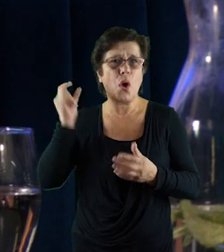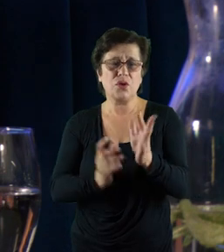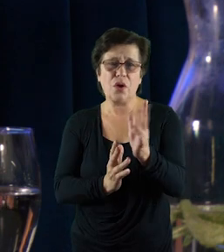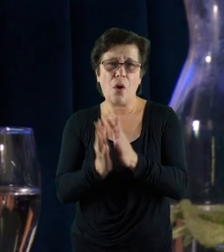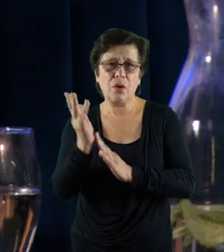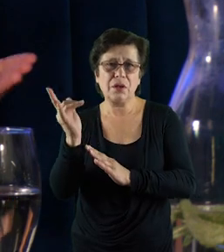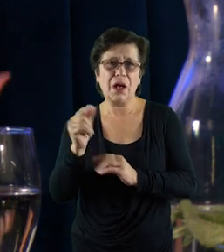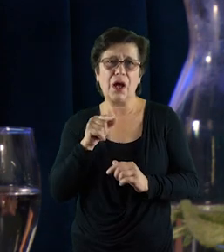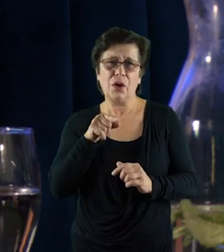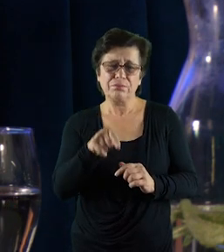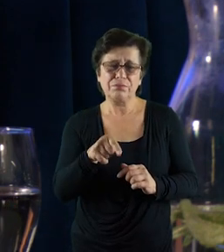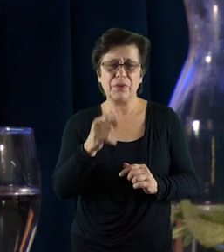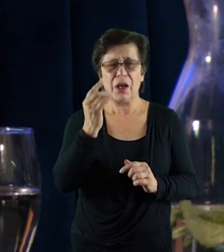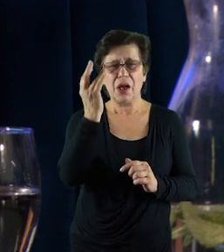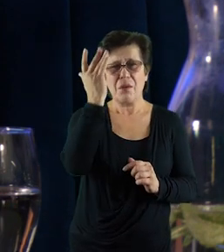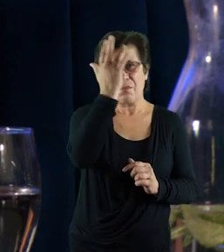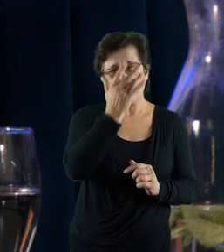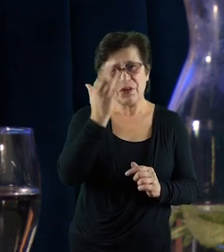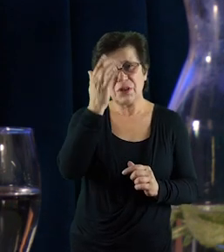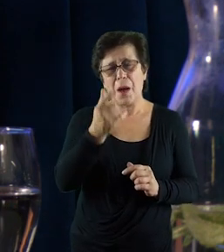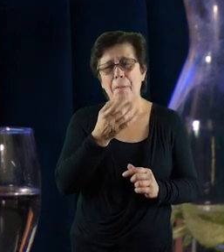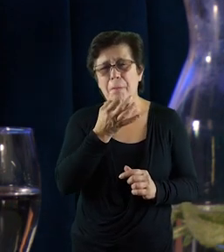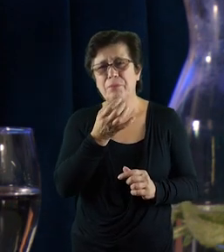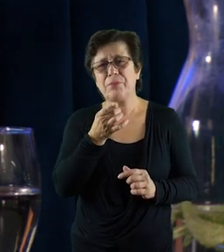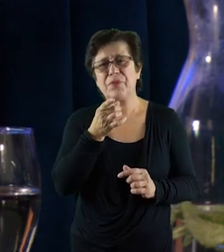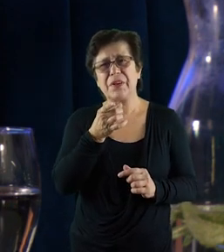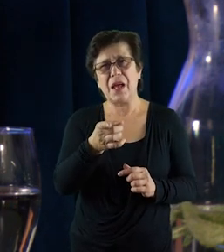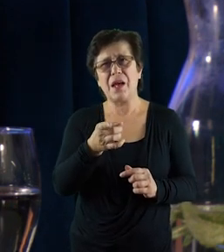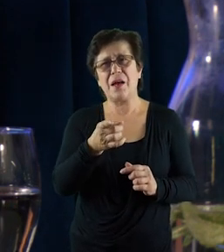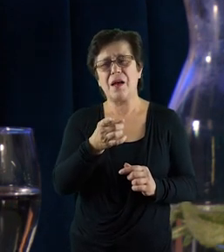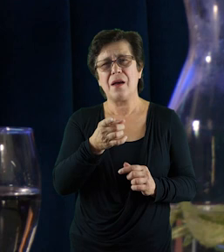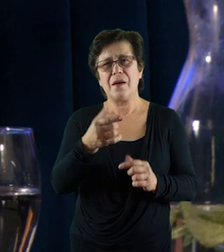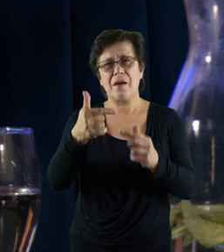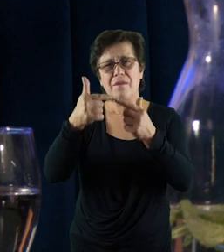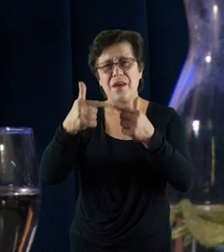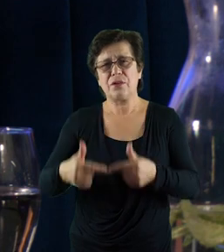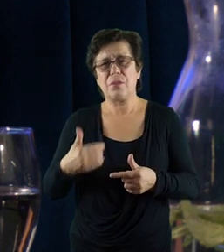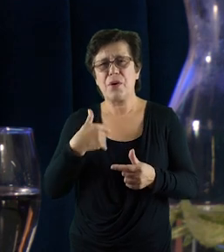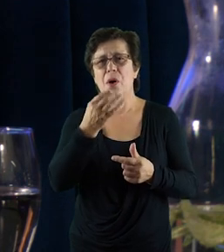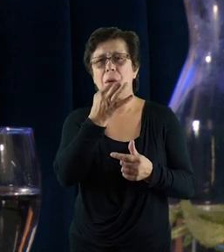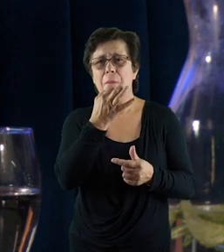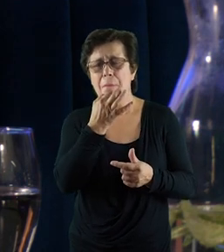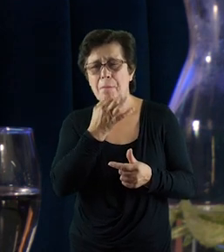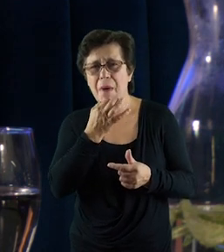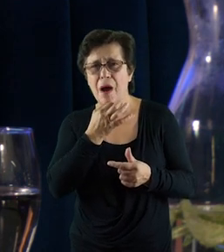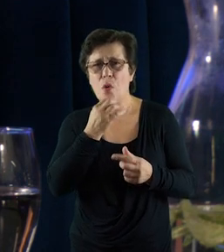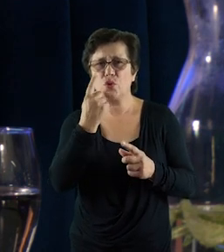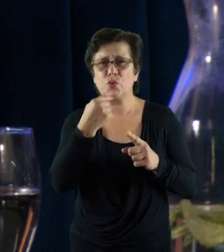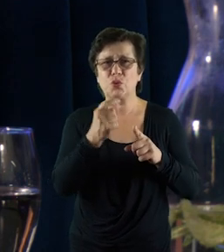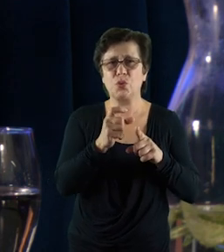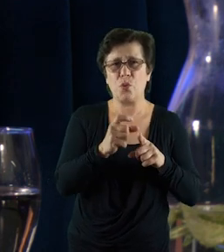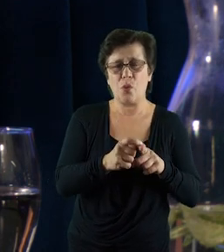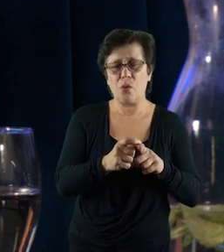jego zamysł, o którym już wspomniałeś, czyli minimum słów. Też to spiętrzenie metafor, które